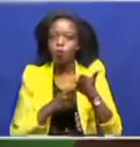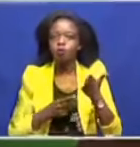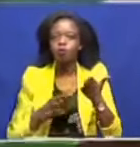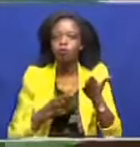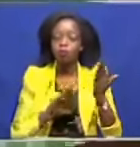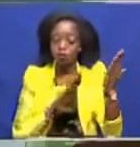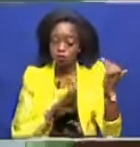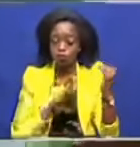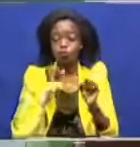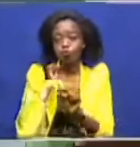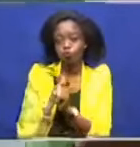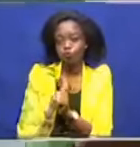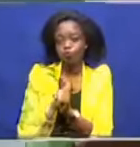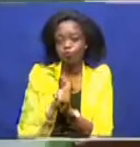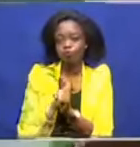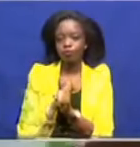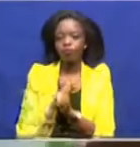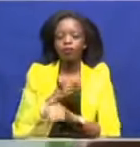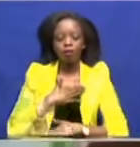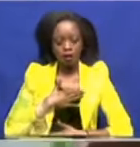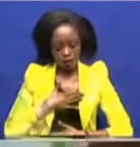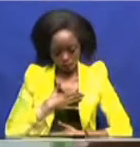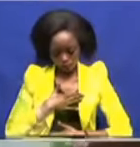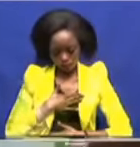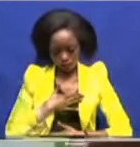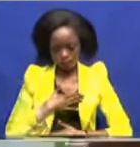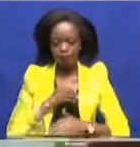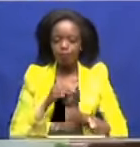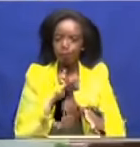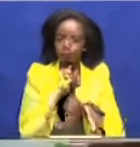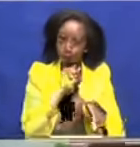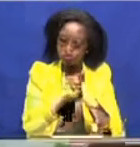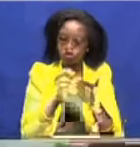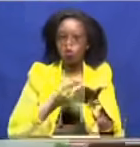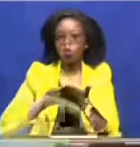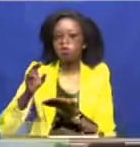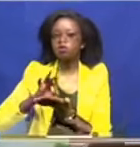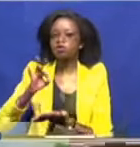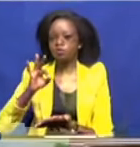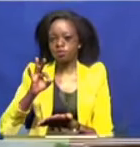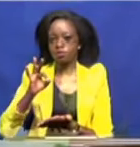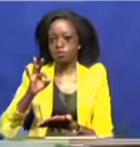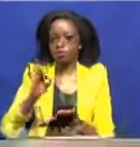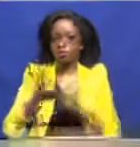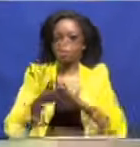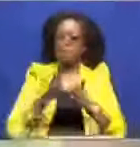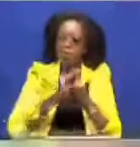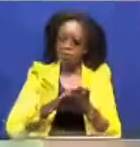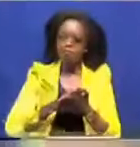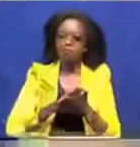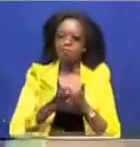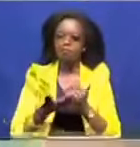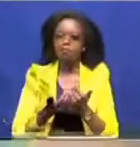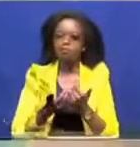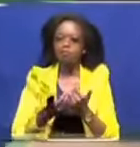anachofaa kufanya ni kunyenyekea na kuongozwa na Roho wa Mungu akafananishwa na